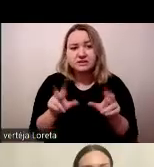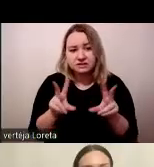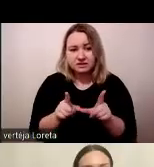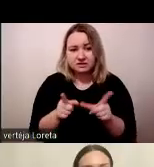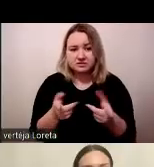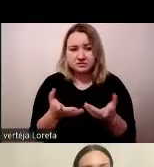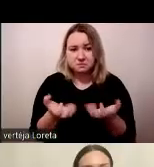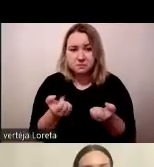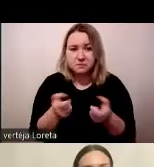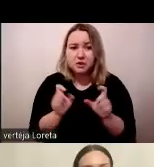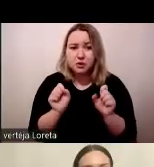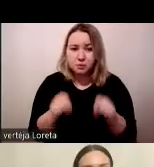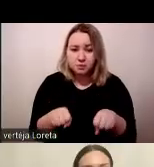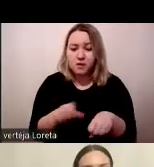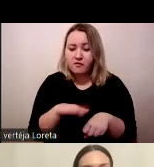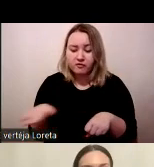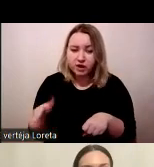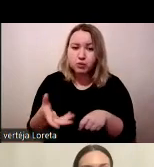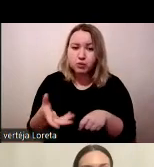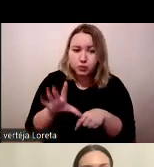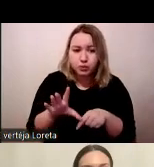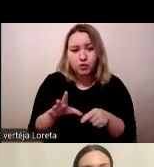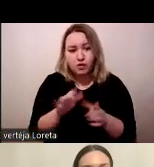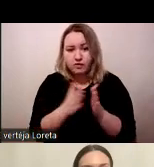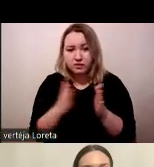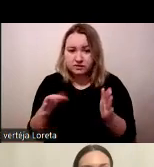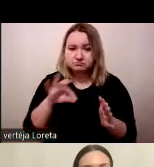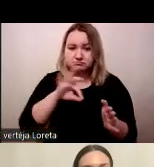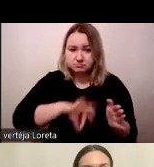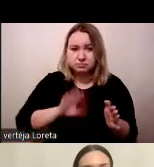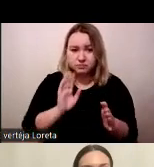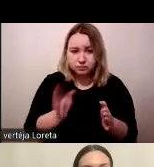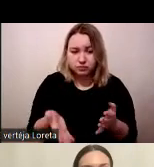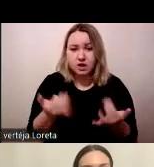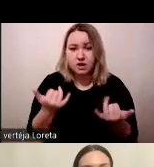padeda vaikams labiau vertinti knygas. Ir galiu